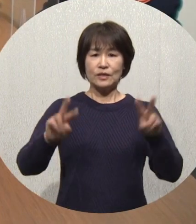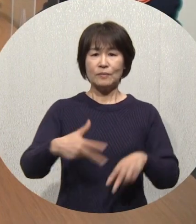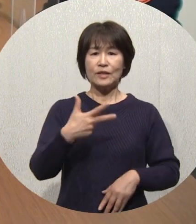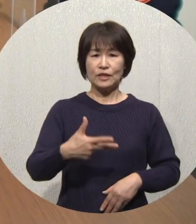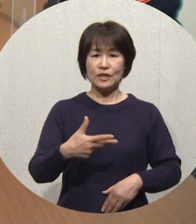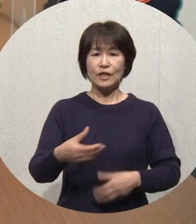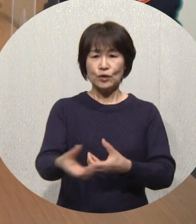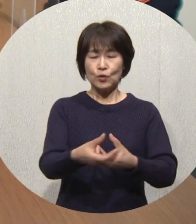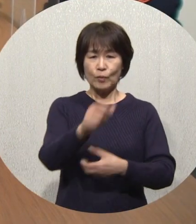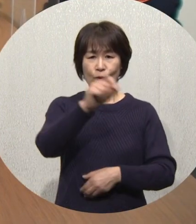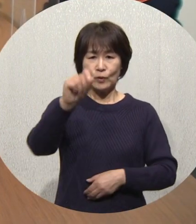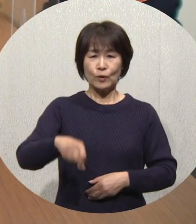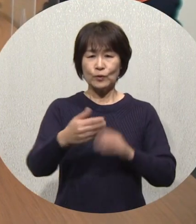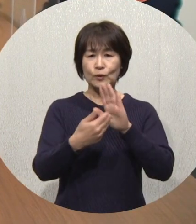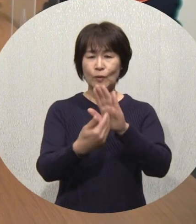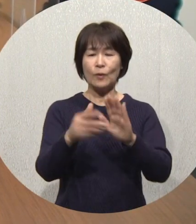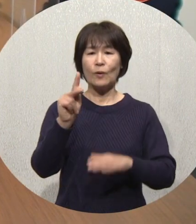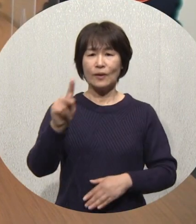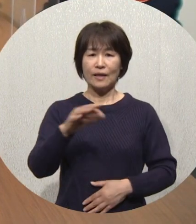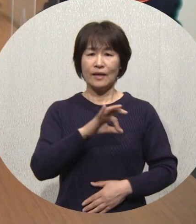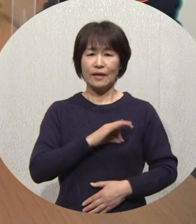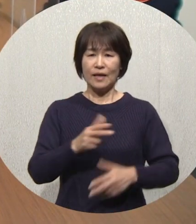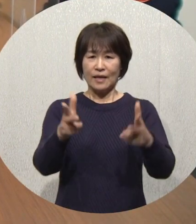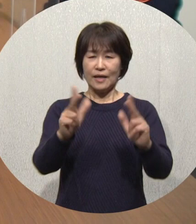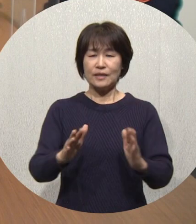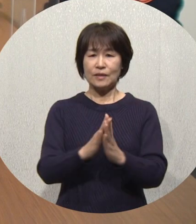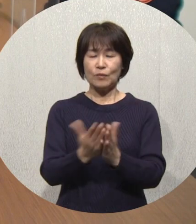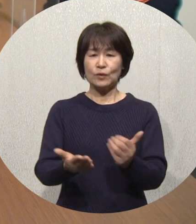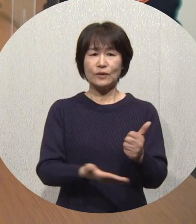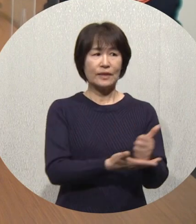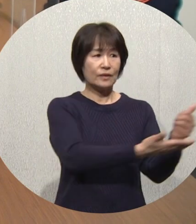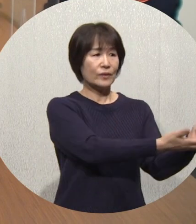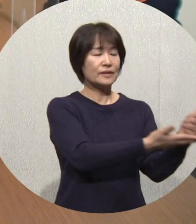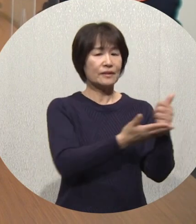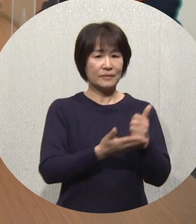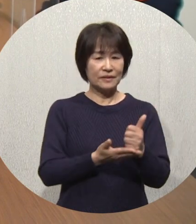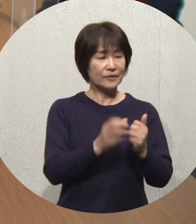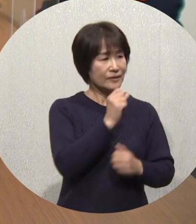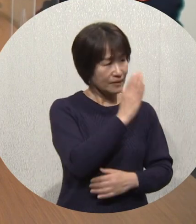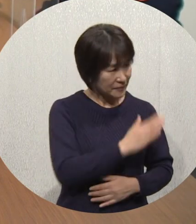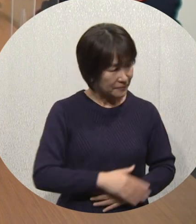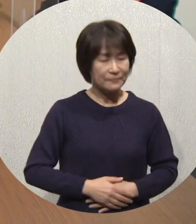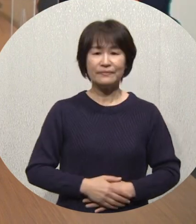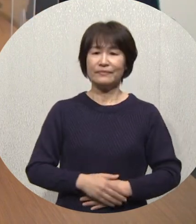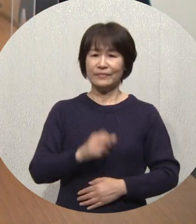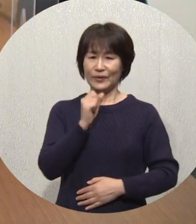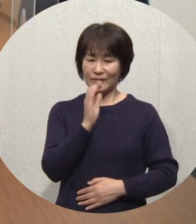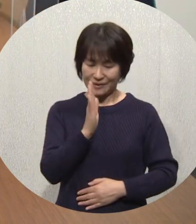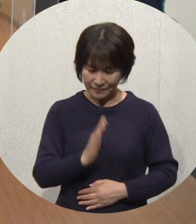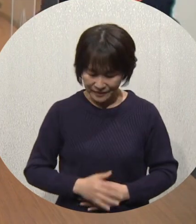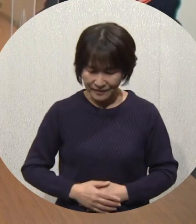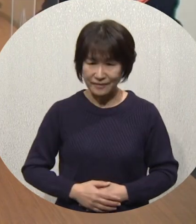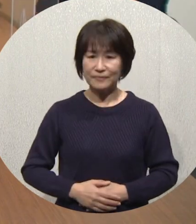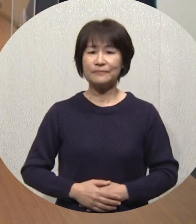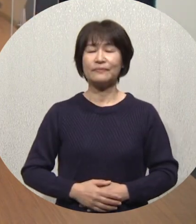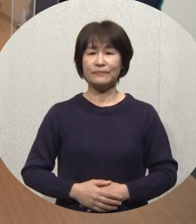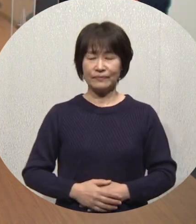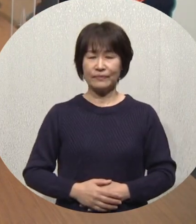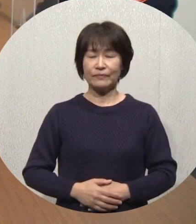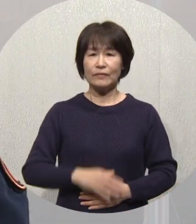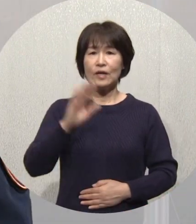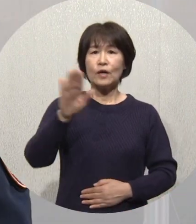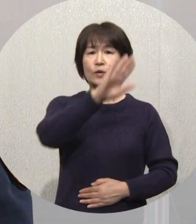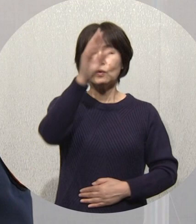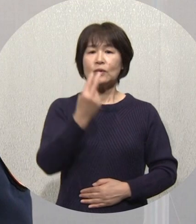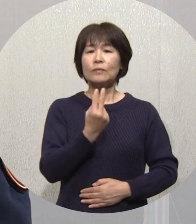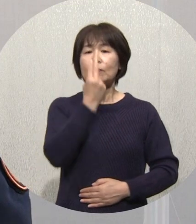東広島市消防局予防課の橋本さんにお越しいただきました。橋本さん、よろしくお願いします。 よろしくお願いします。 空